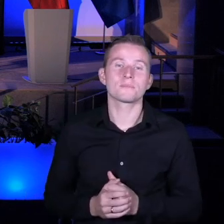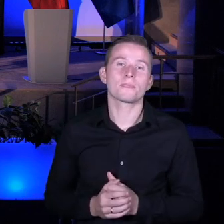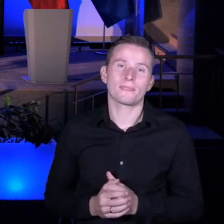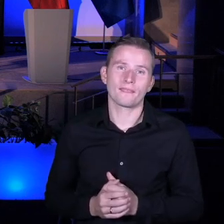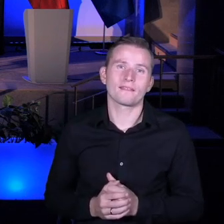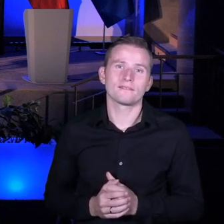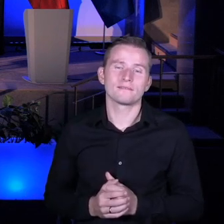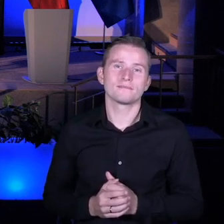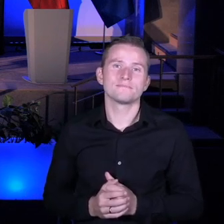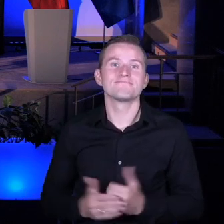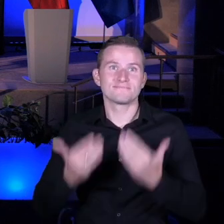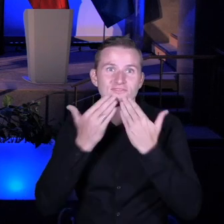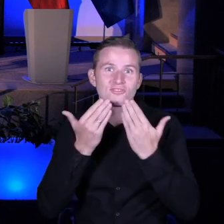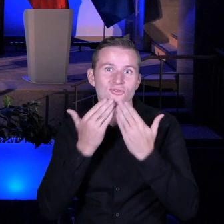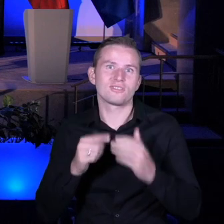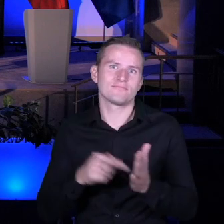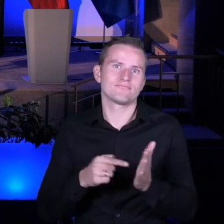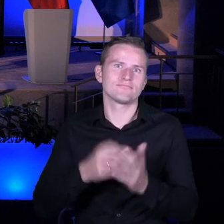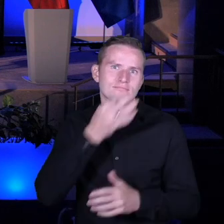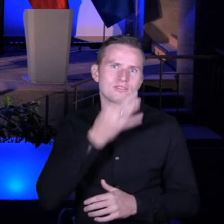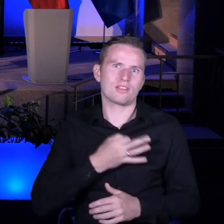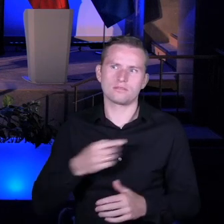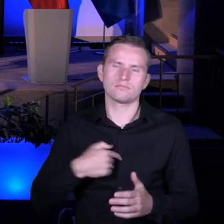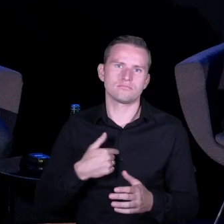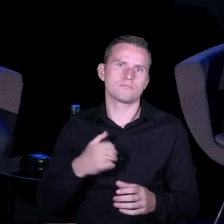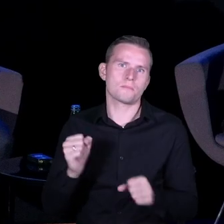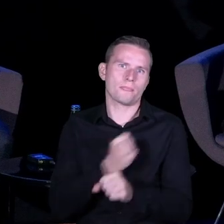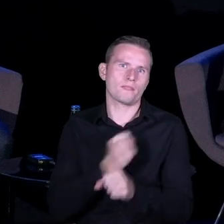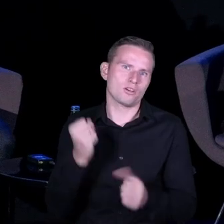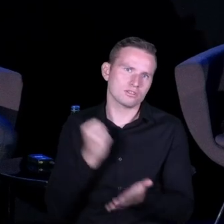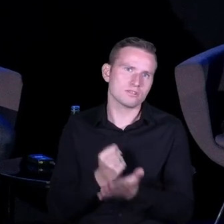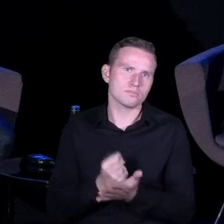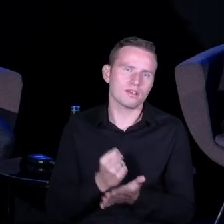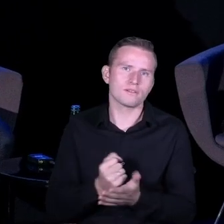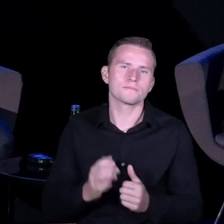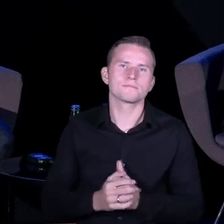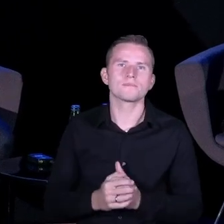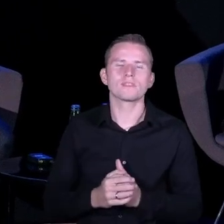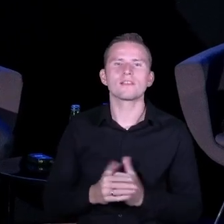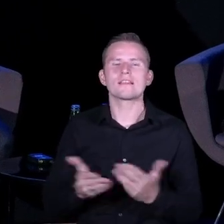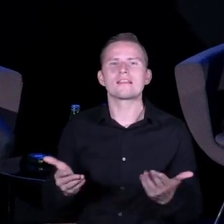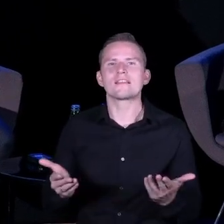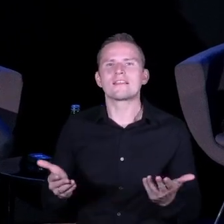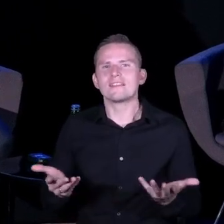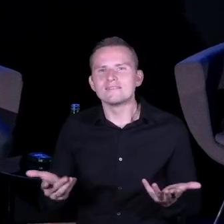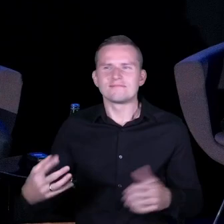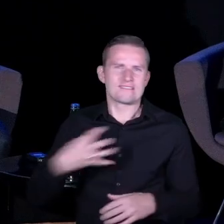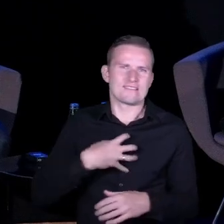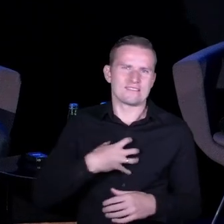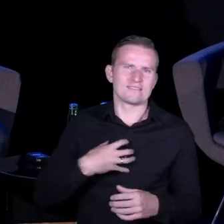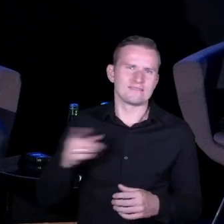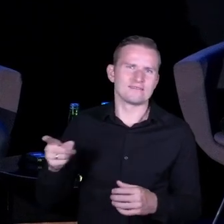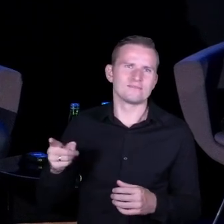za to pytanie, bo to jest rzeczywiście poważna kwestia, ale też się odniosę do słów poprzedniczych. Pani dyrektor, to rzeczywiście brzmi jak szkoła, w